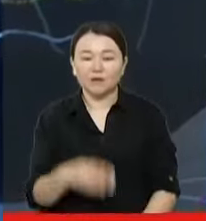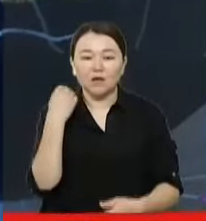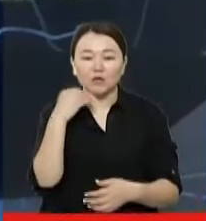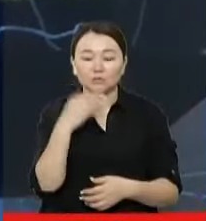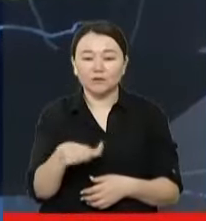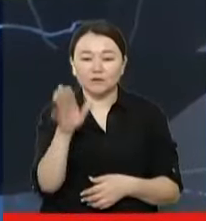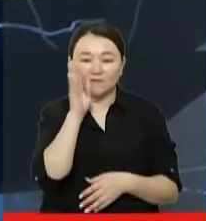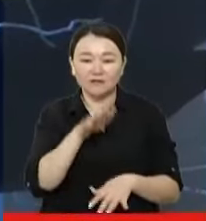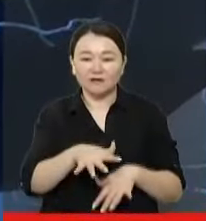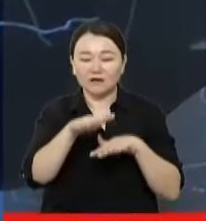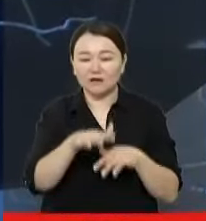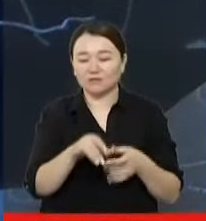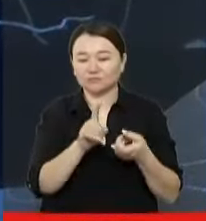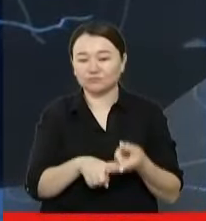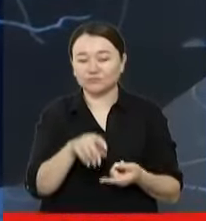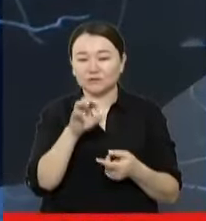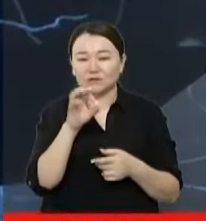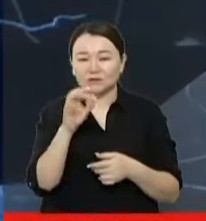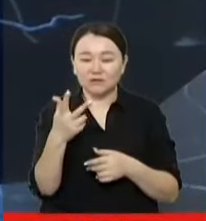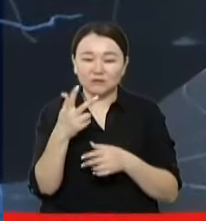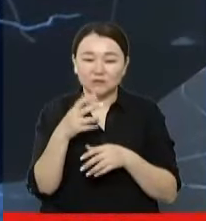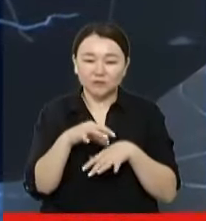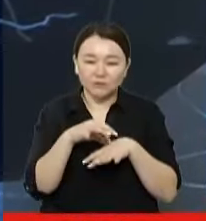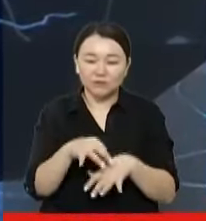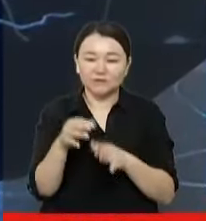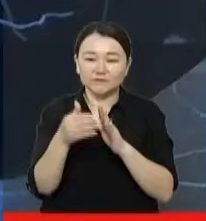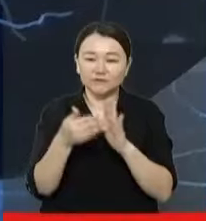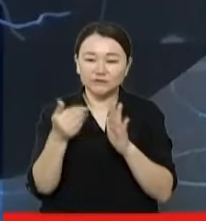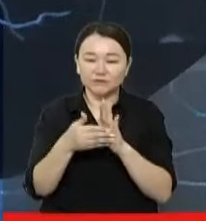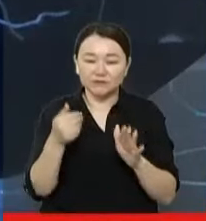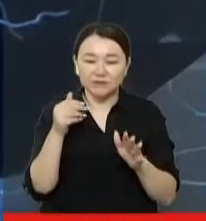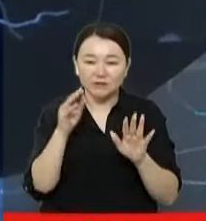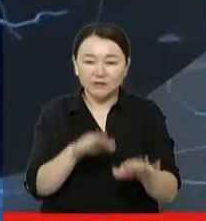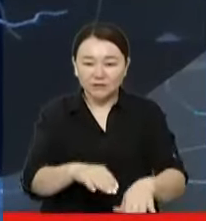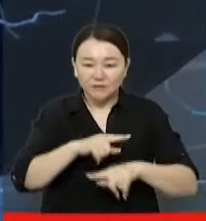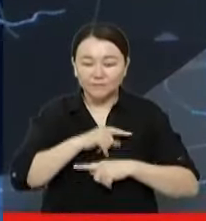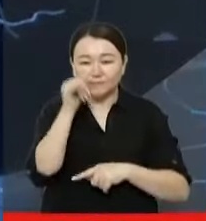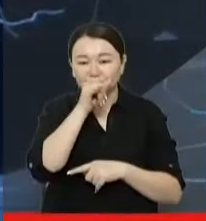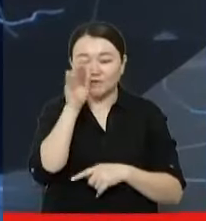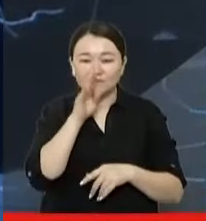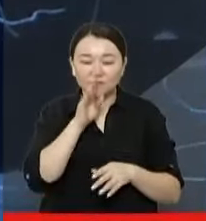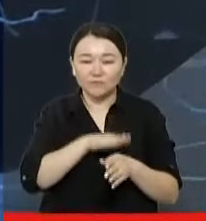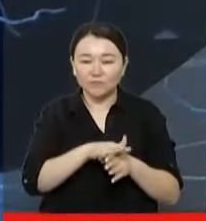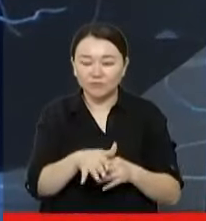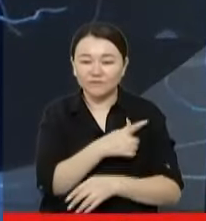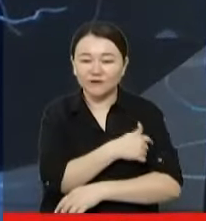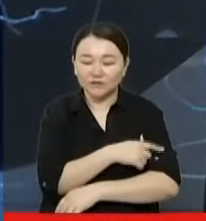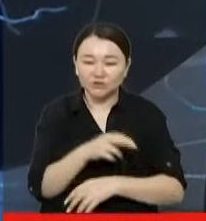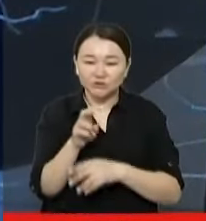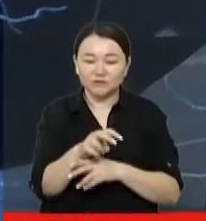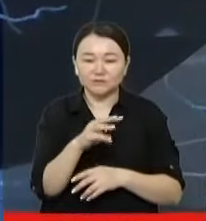Ақтөбеде тасқын салдарынан жедел жәрдем қызметкерлері шақыртуларға жете алмай қиналған. Су ортасында қалған ақ халаттыларды